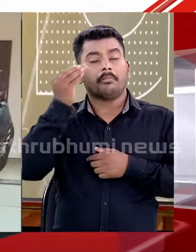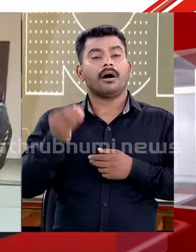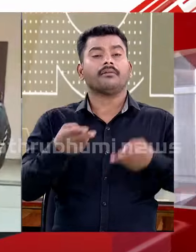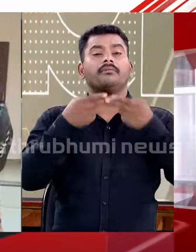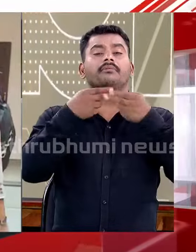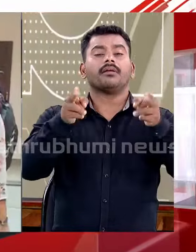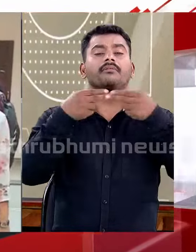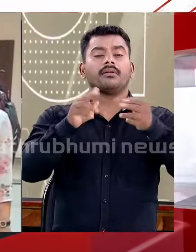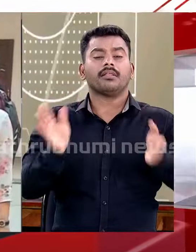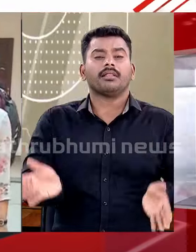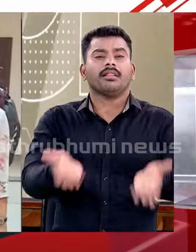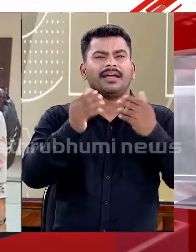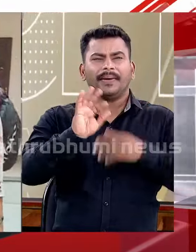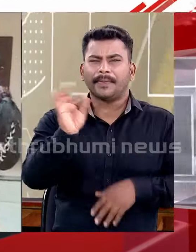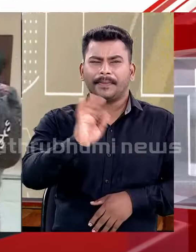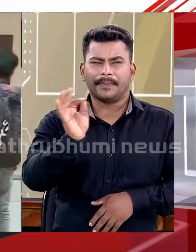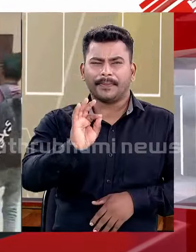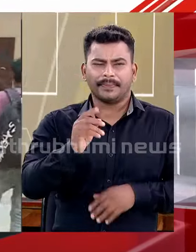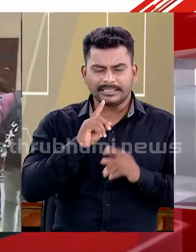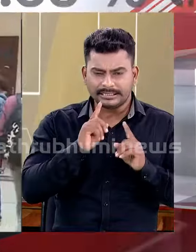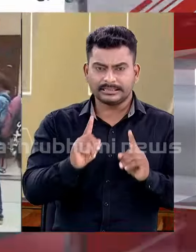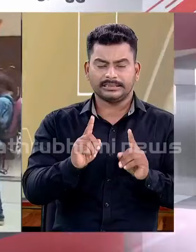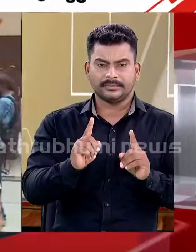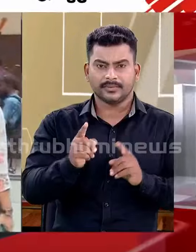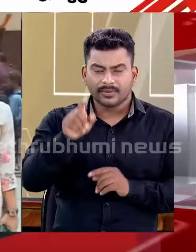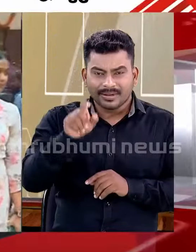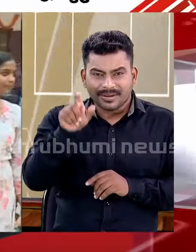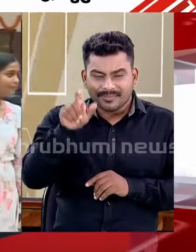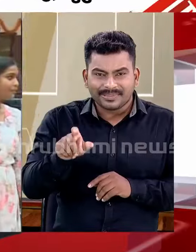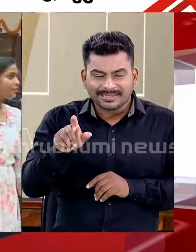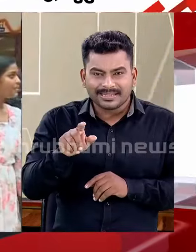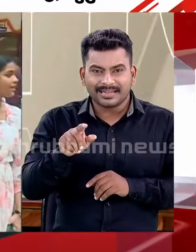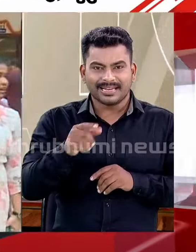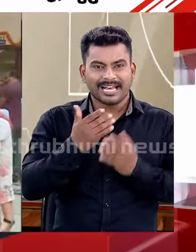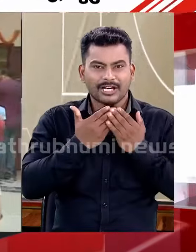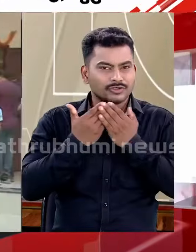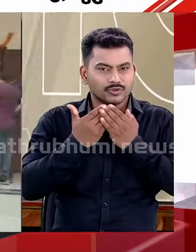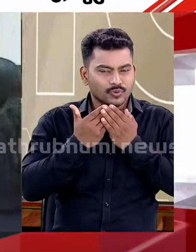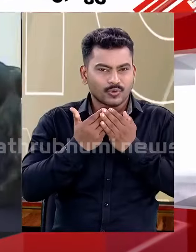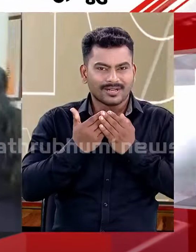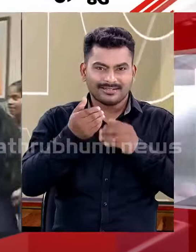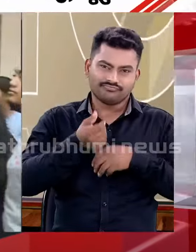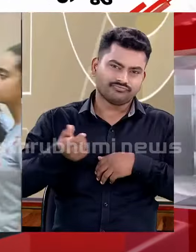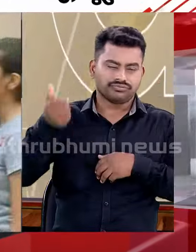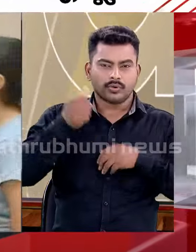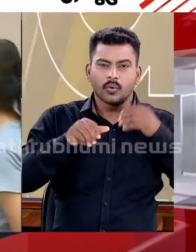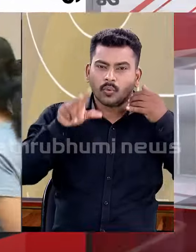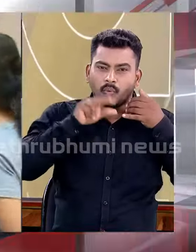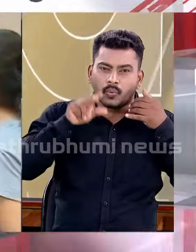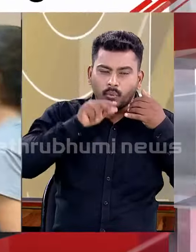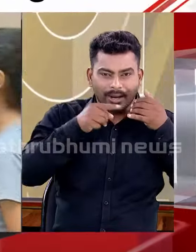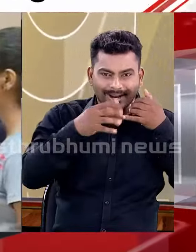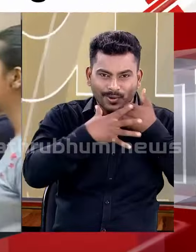ചോദ്യം ഉയർന്നു വന്നത്, ഈ പൊതുവിദ്യാഭ്യാസ ഡയറക്ടറോട് ശബ്ദരേഖ പുറത്തു വന്നത് ഓർക്കുന്നുണ്ടാവും. അപ്പോൾ അതുമായി ബന്ധപ്പെട്ട് പൊതുവിദ്യാഭ്യാസ ഡയറക്ടർ തന്നെ ഇങ്ങനെ